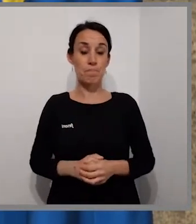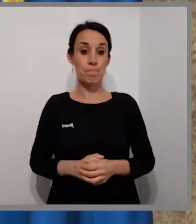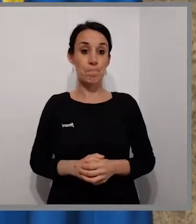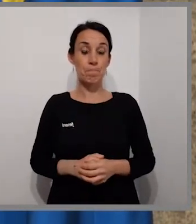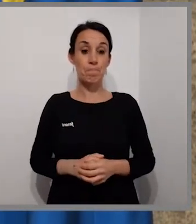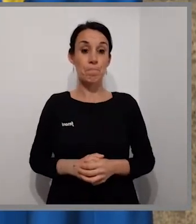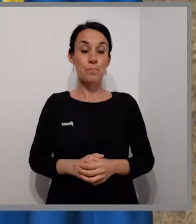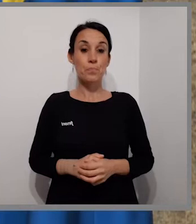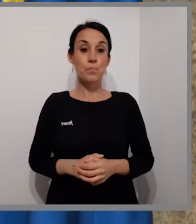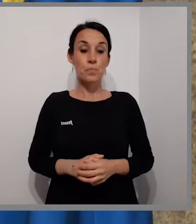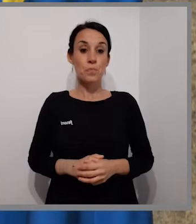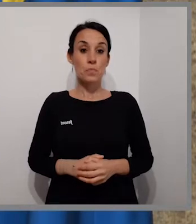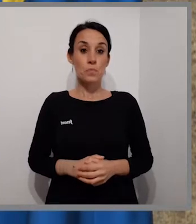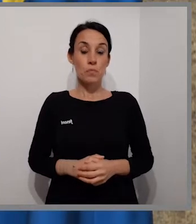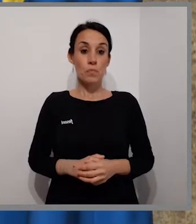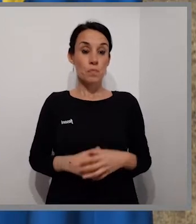Són xifres que